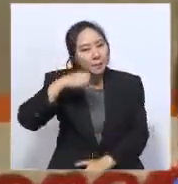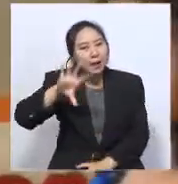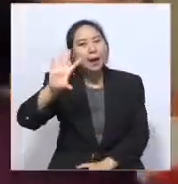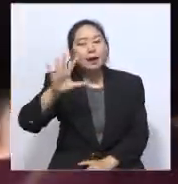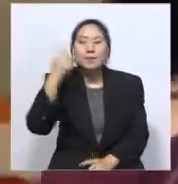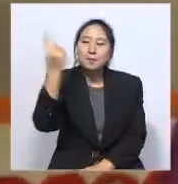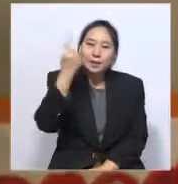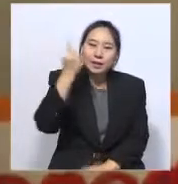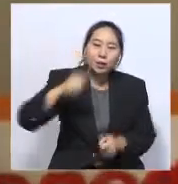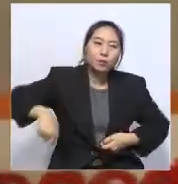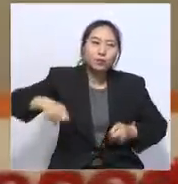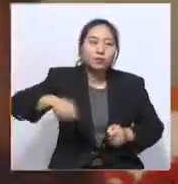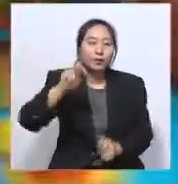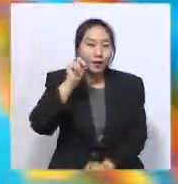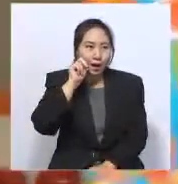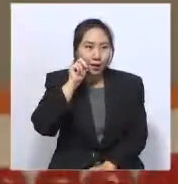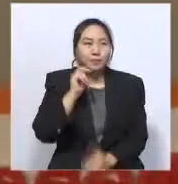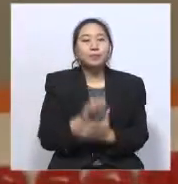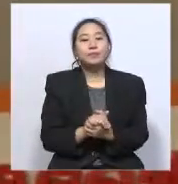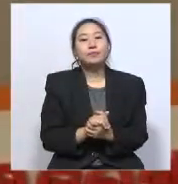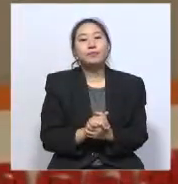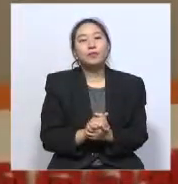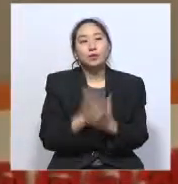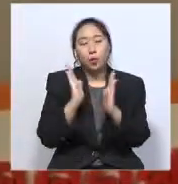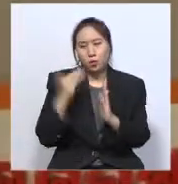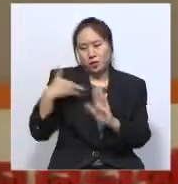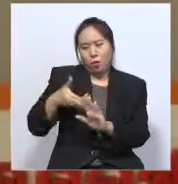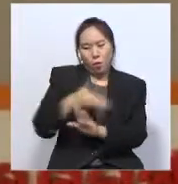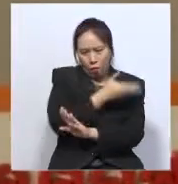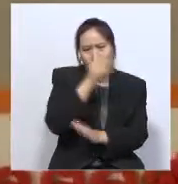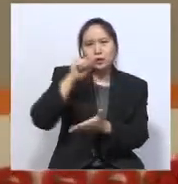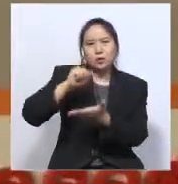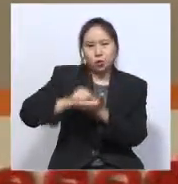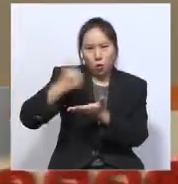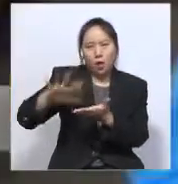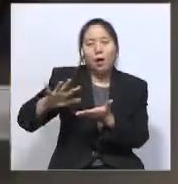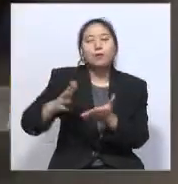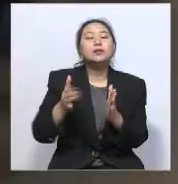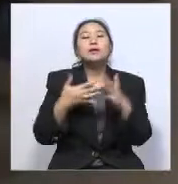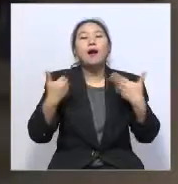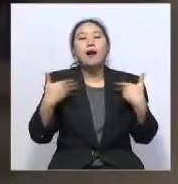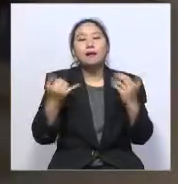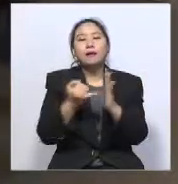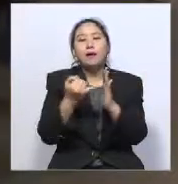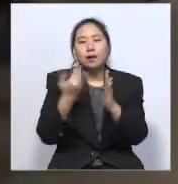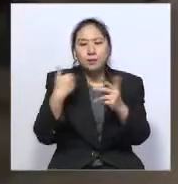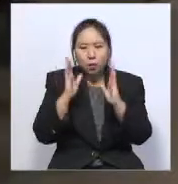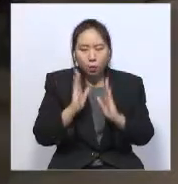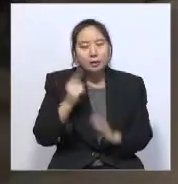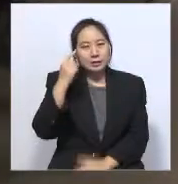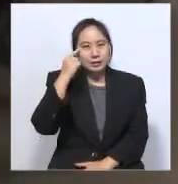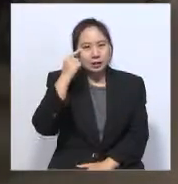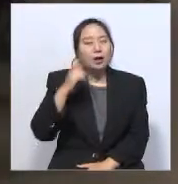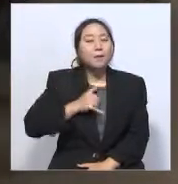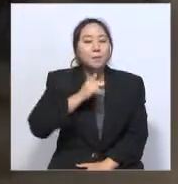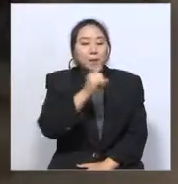ำเนาแล้วก็ไปท่องเที่ยวในช่วงสงกรานต์นะคะผู้โดยสารส่วนใหญ่เนี่ยจองตั๋วล่วงหน้าก่อนวันเดินทางไปแล้วก็เลยสะดวกสบายบางคนที่มั่นใจ